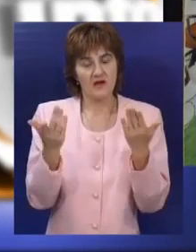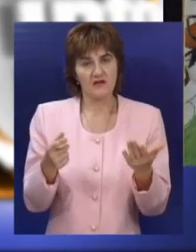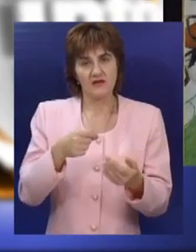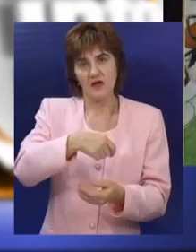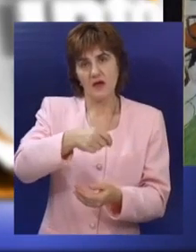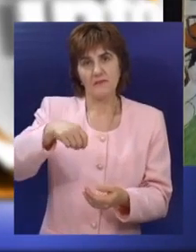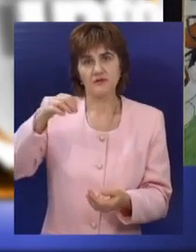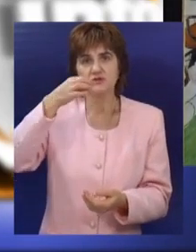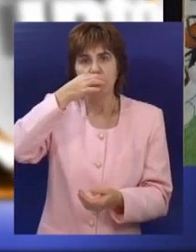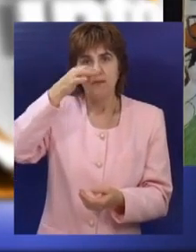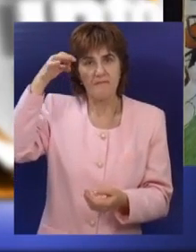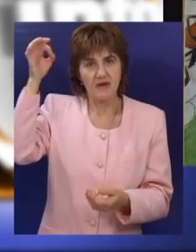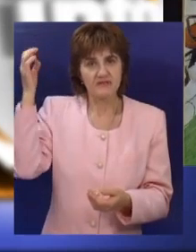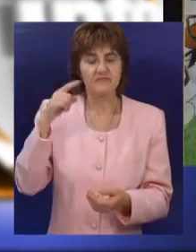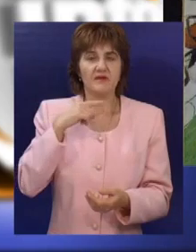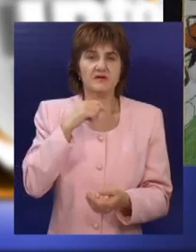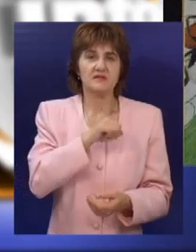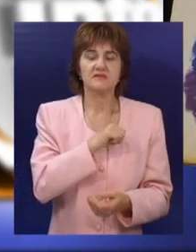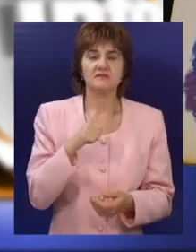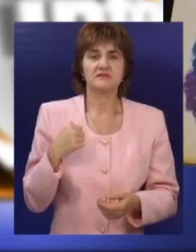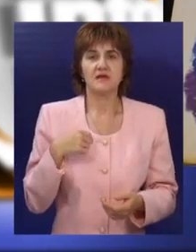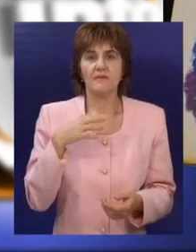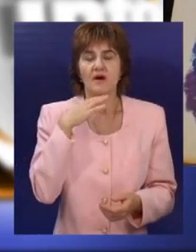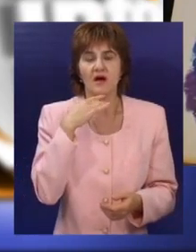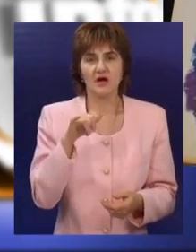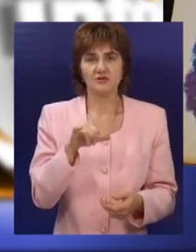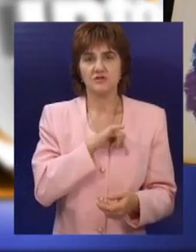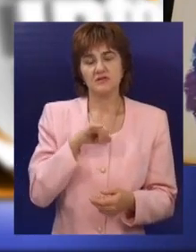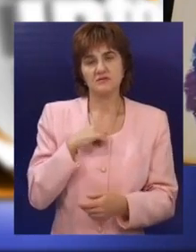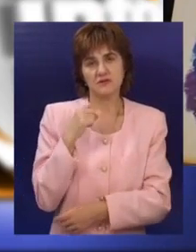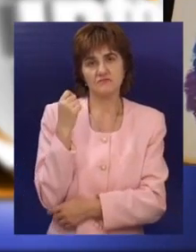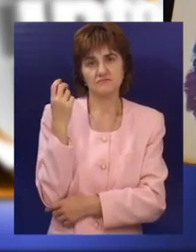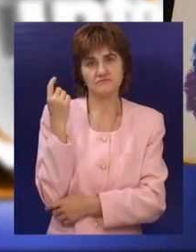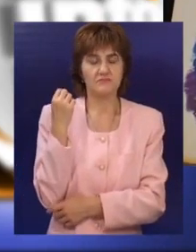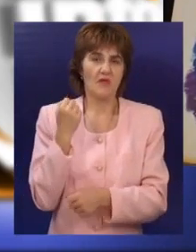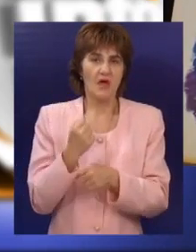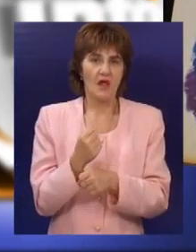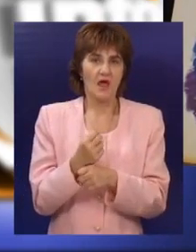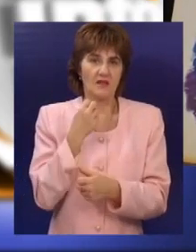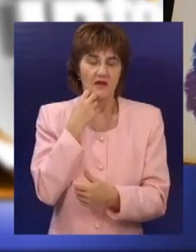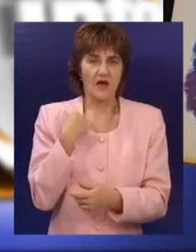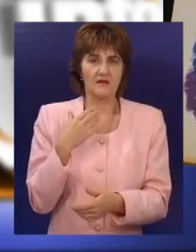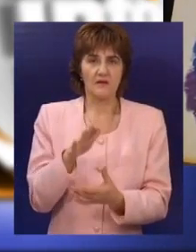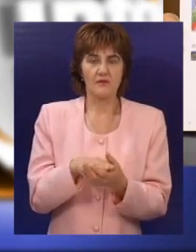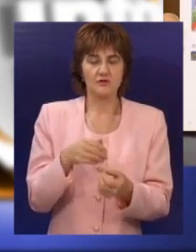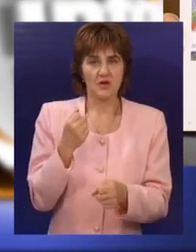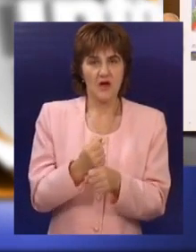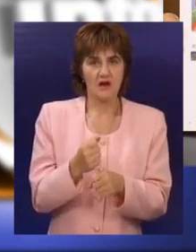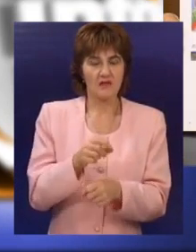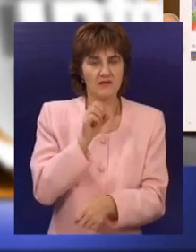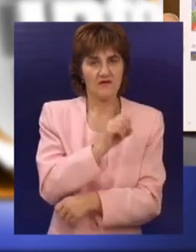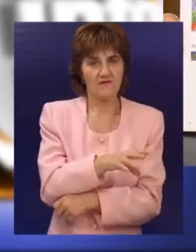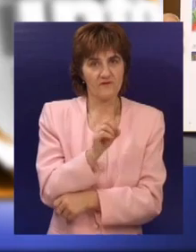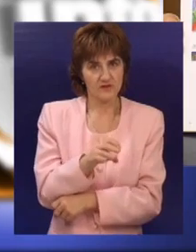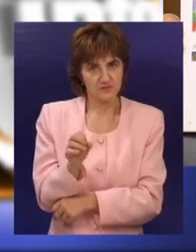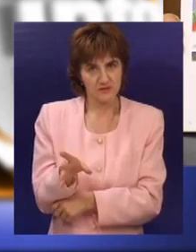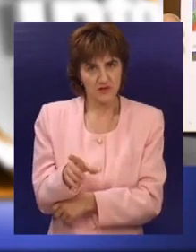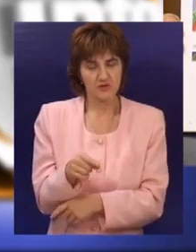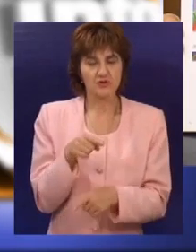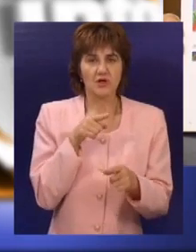komponuje dečije pesmice. Kako sama kaže, inspiraciju je upravo pronašla radeći kao vaspitačica, jer na